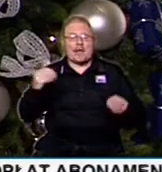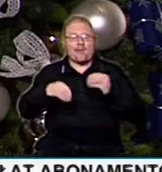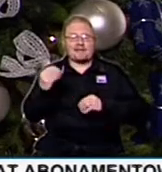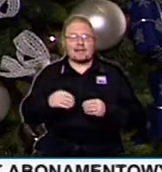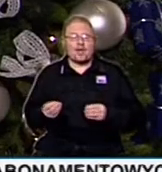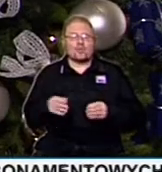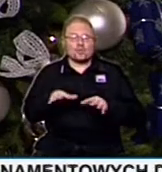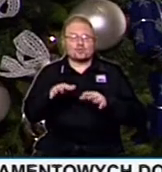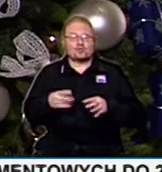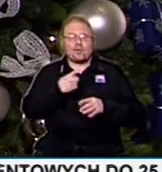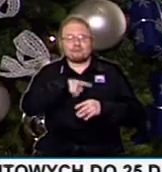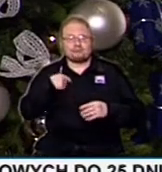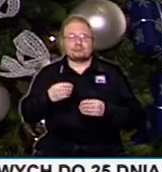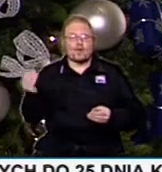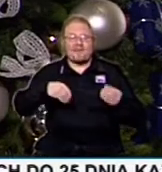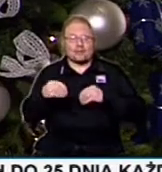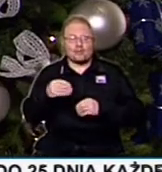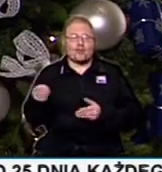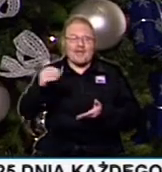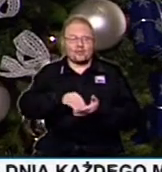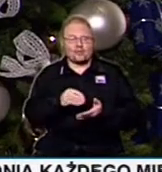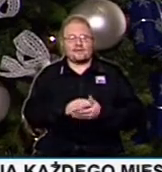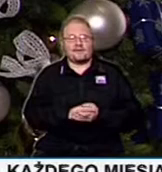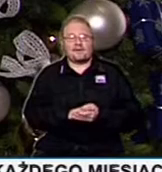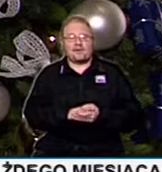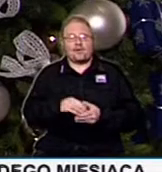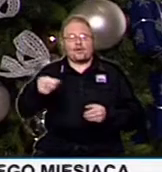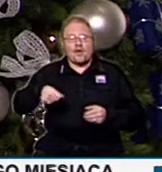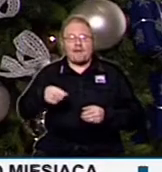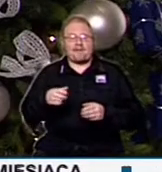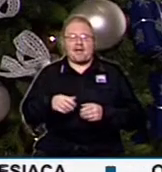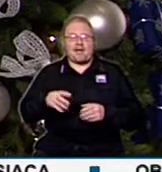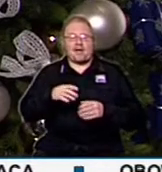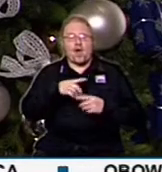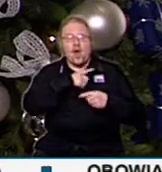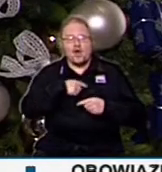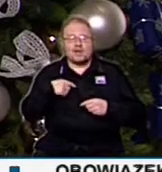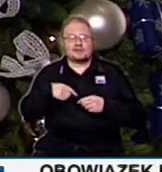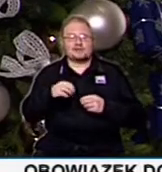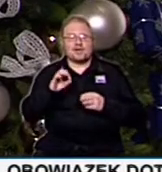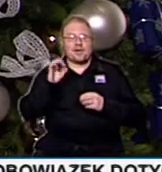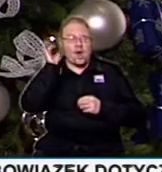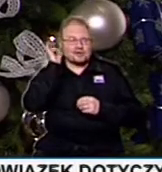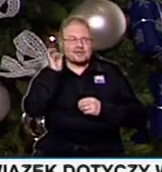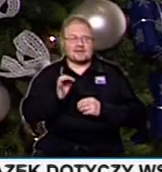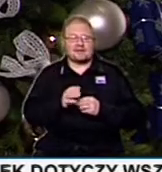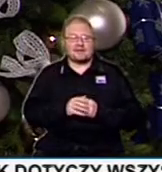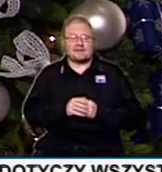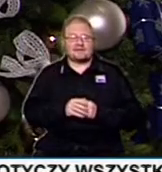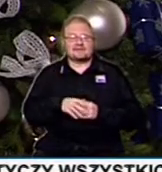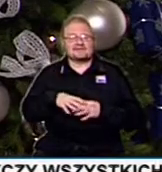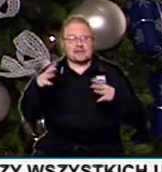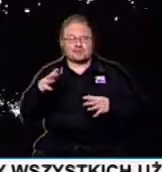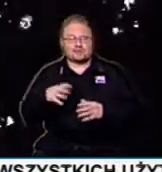miliona dodatków, wysokie buty, torebka, kolczyki, jakiś łańcuszek, bransoletki, więc